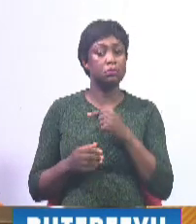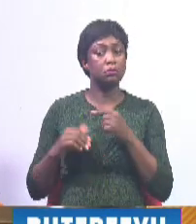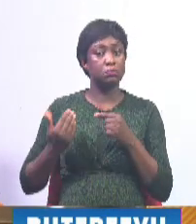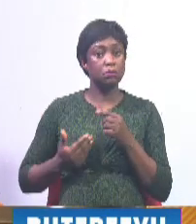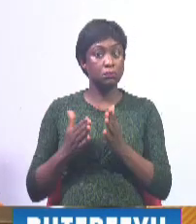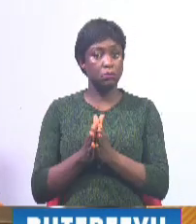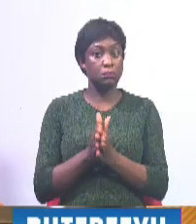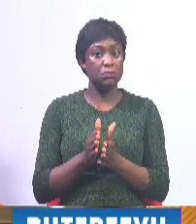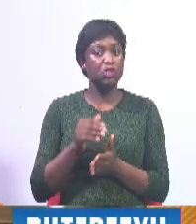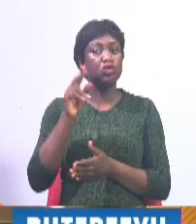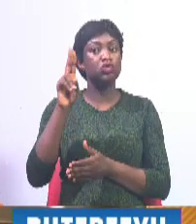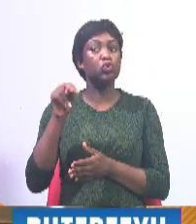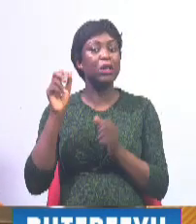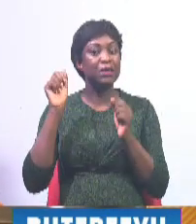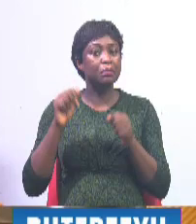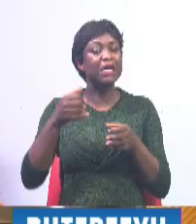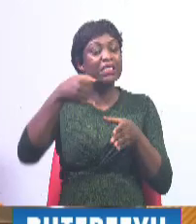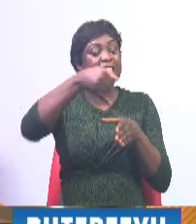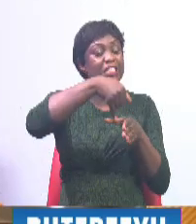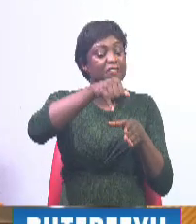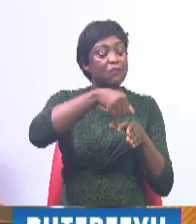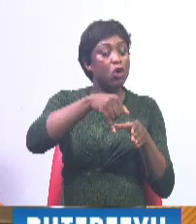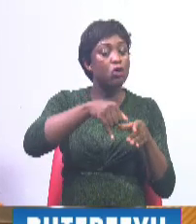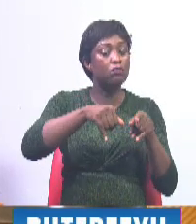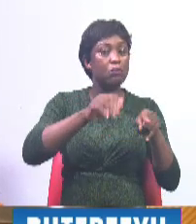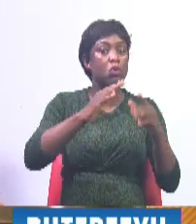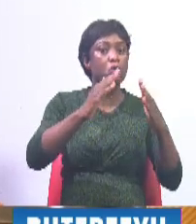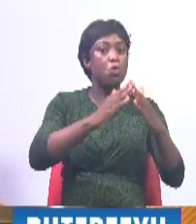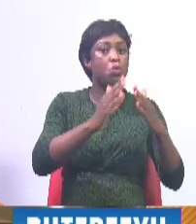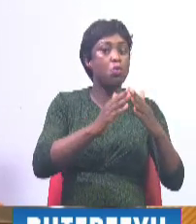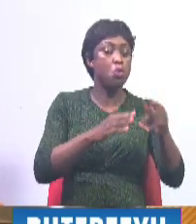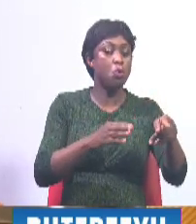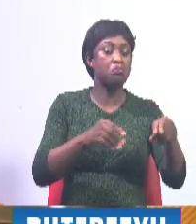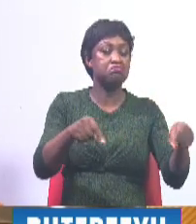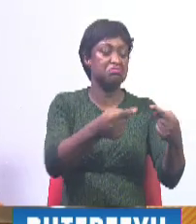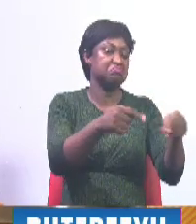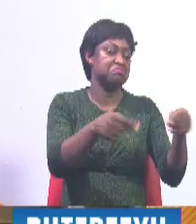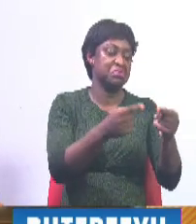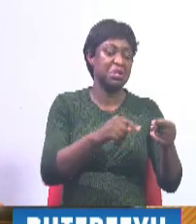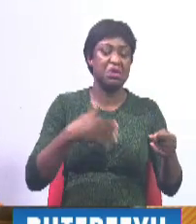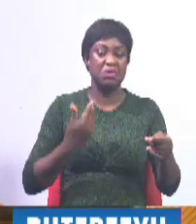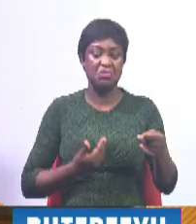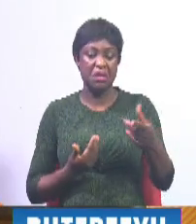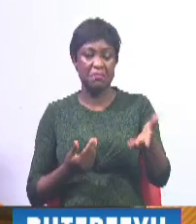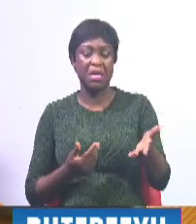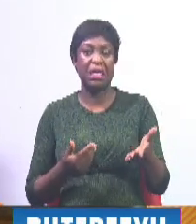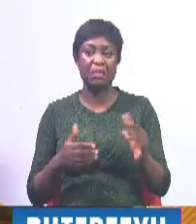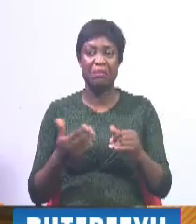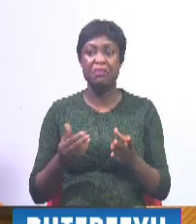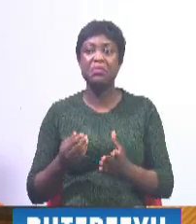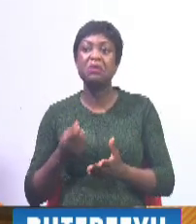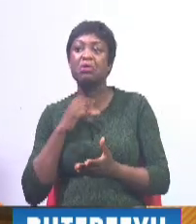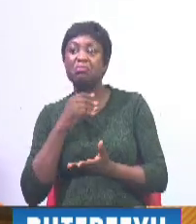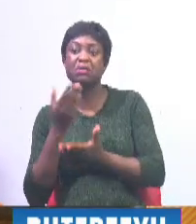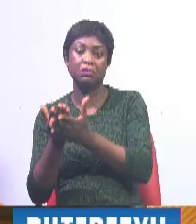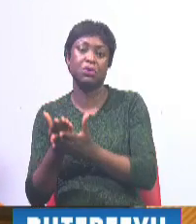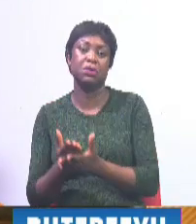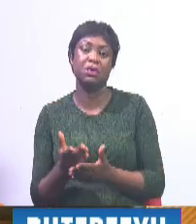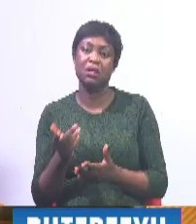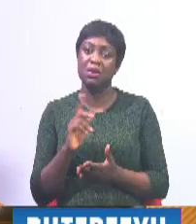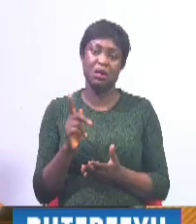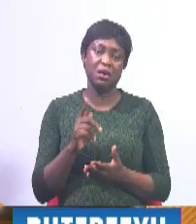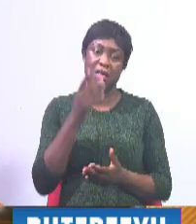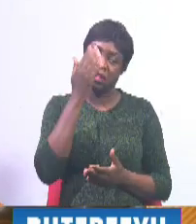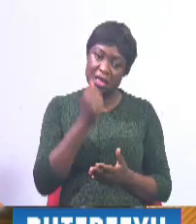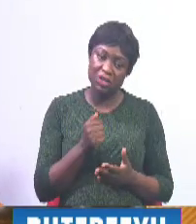terina kuyingira nnyo mu domestic simple cases nga zino abakyala baddukiddeyo kubanga nsonga ze zimu ate ze